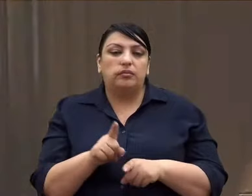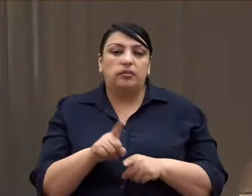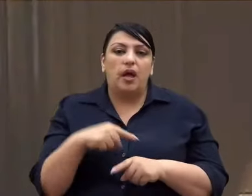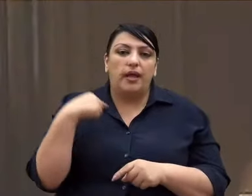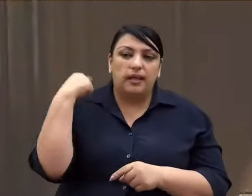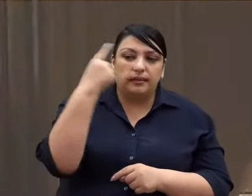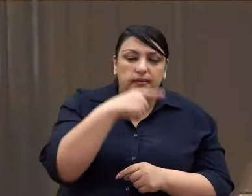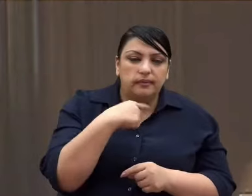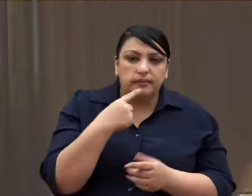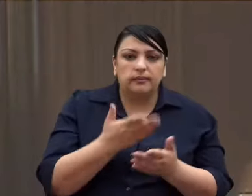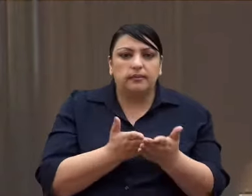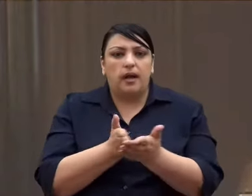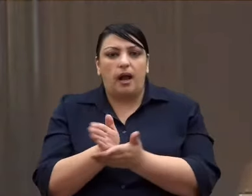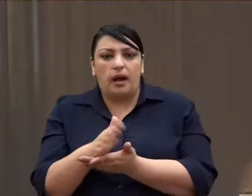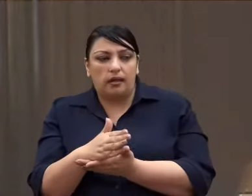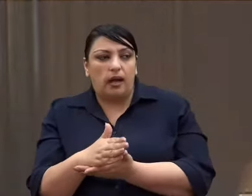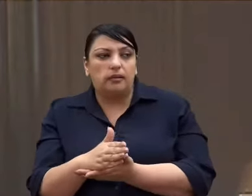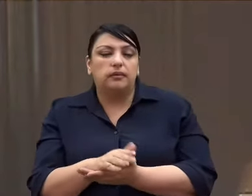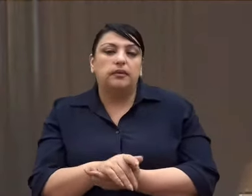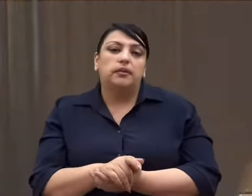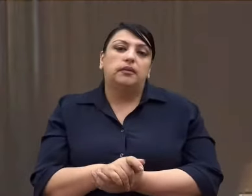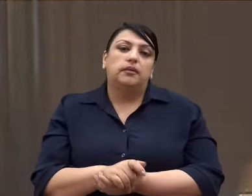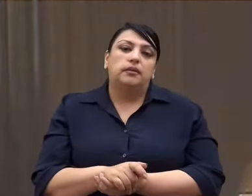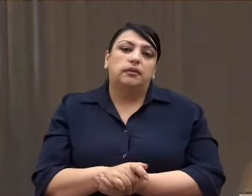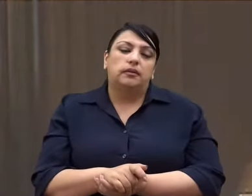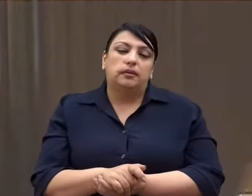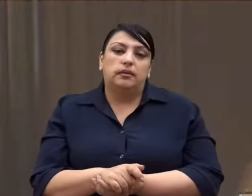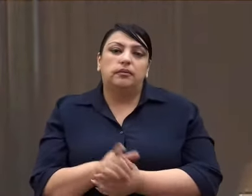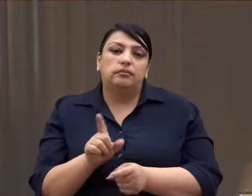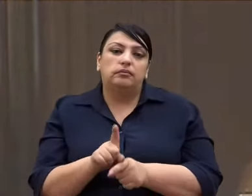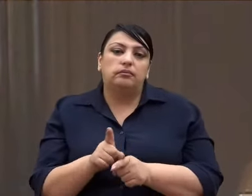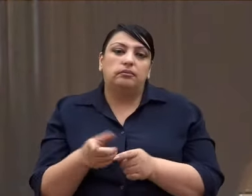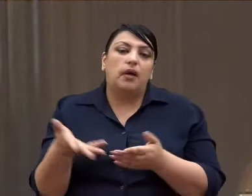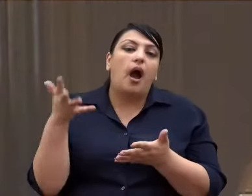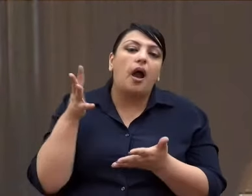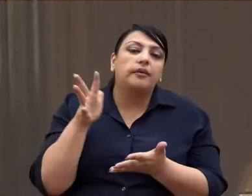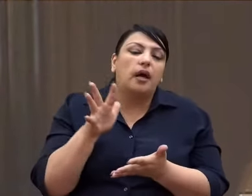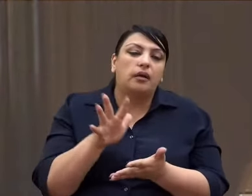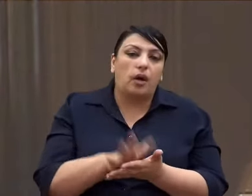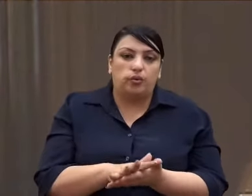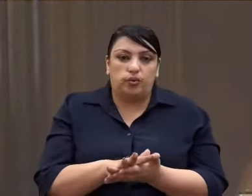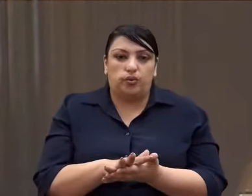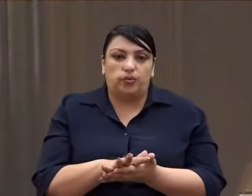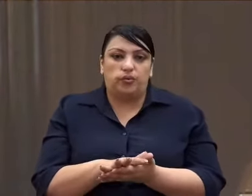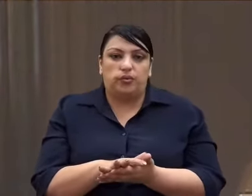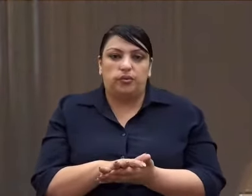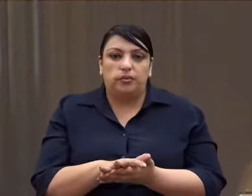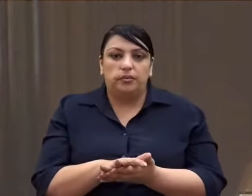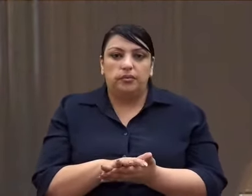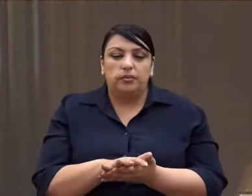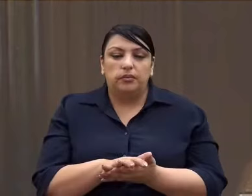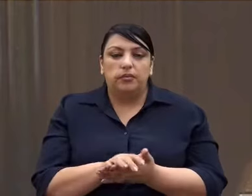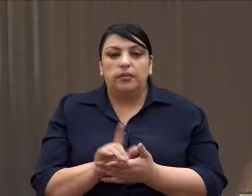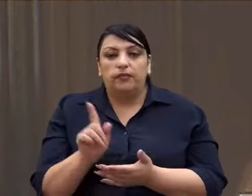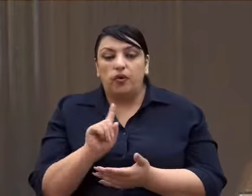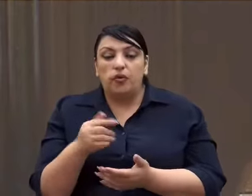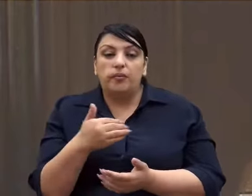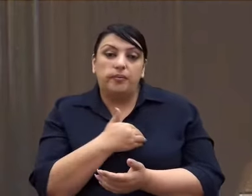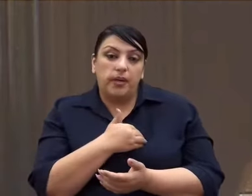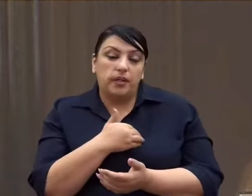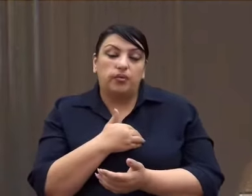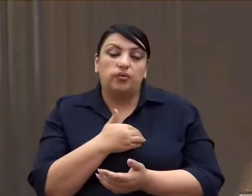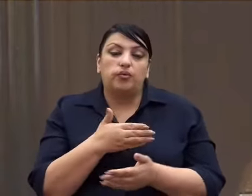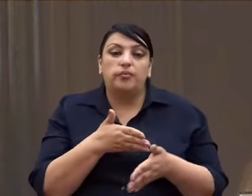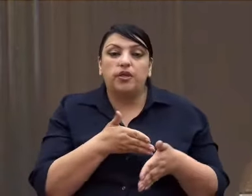արտաքին քաղաքական այն խայտառակությունը, որը մեզ ուզում է